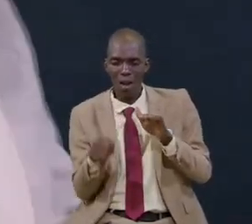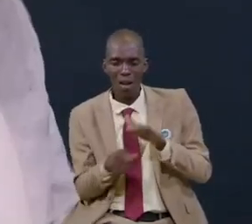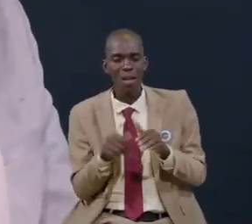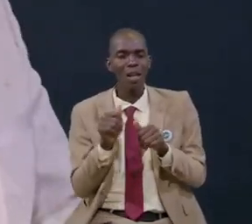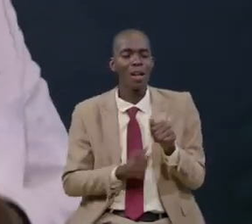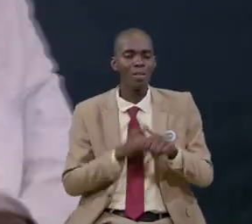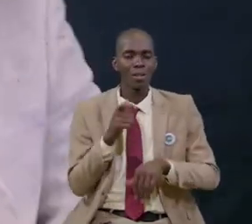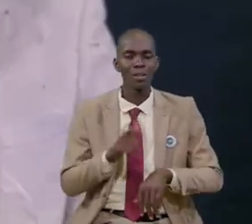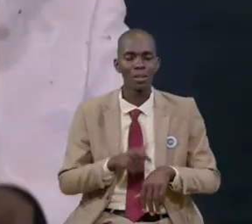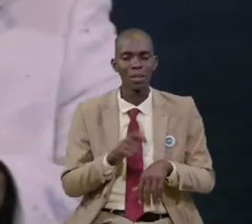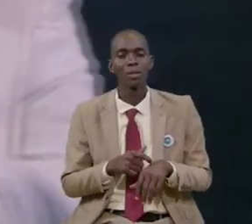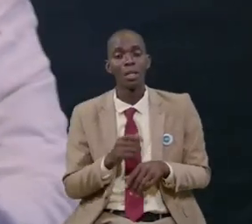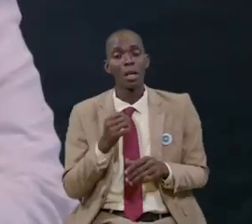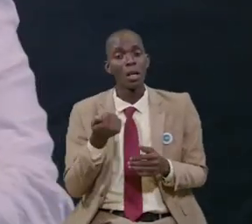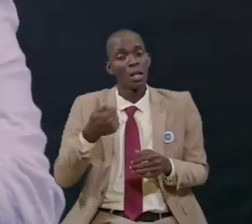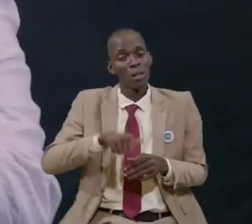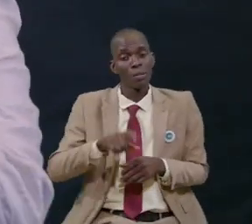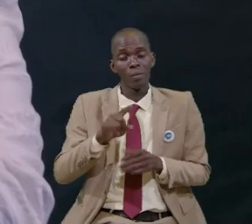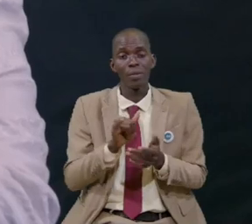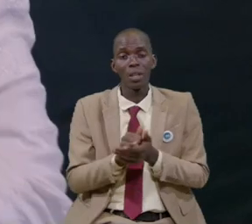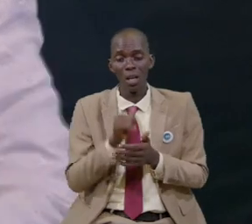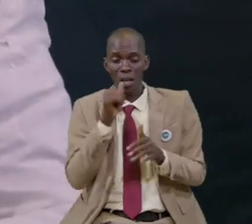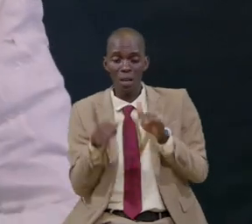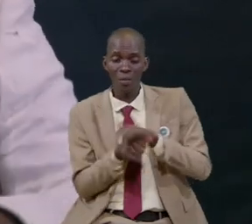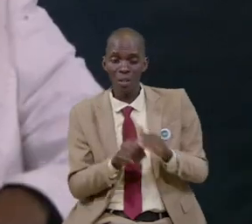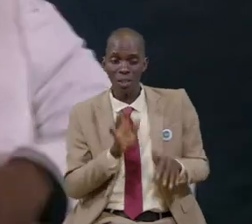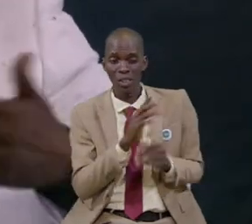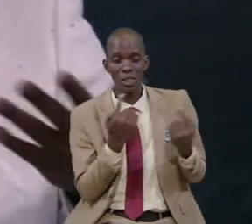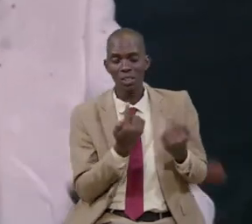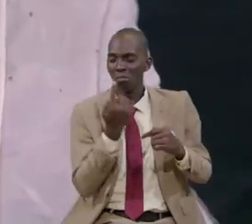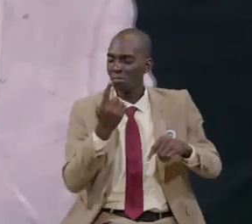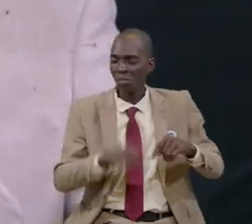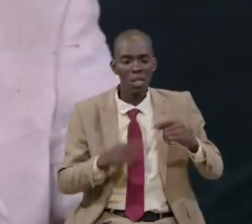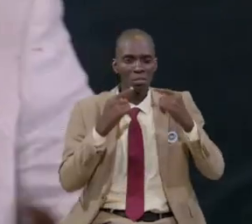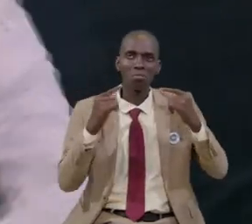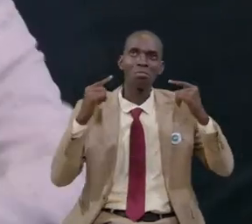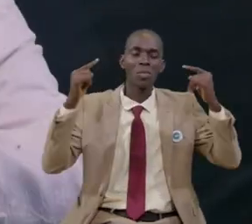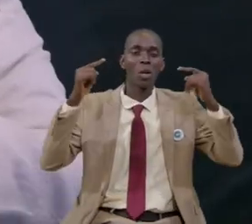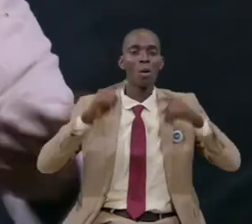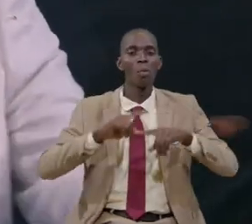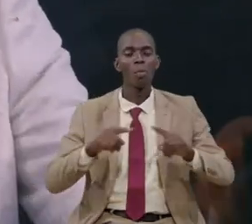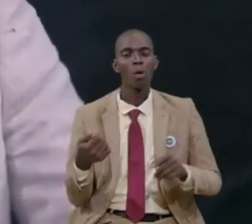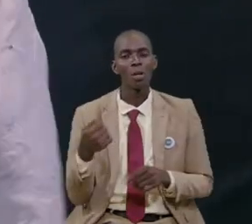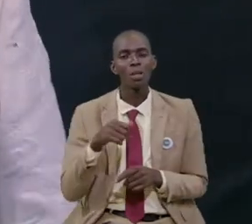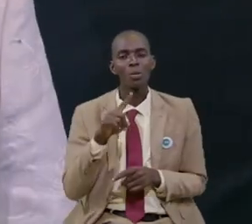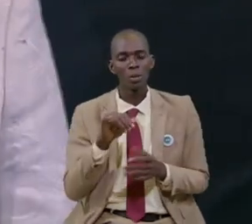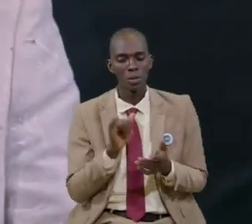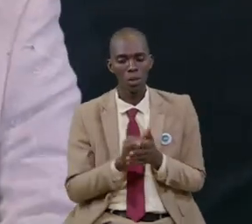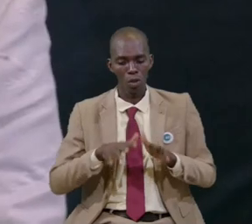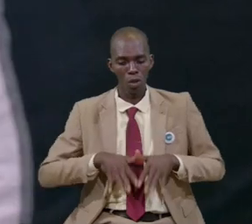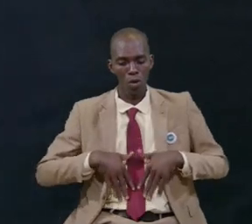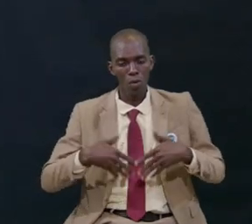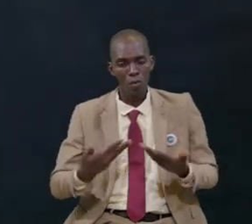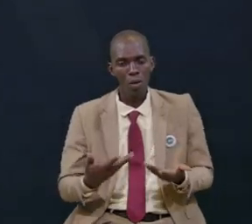personne. Il fait le jeu là de cacher ses transgressions. Celui qui cache ses transgressions ne prospère point. Mais celui qui